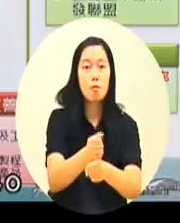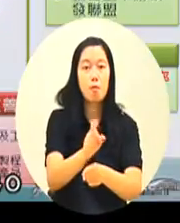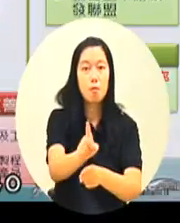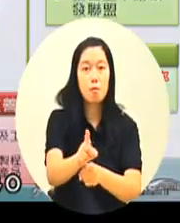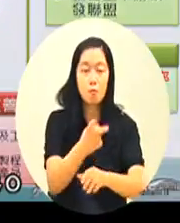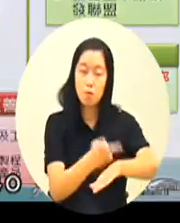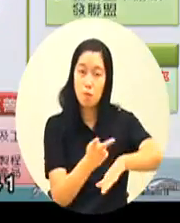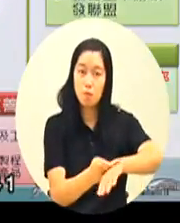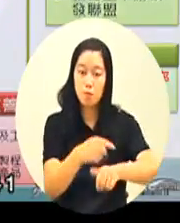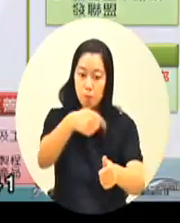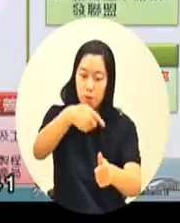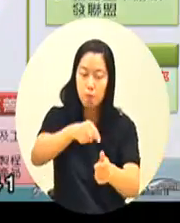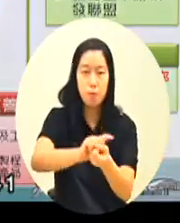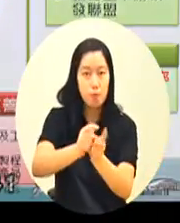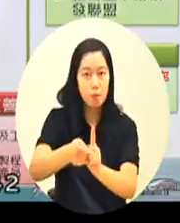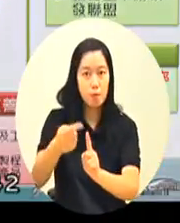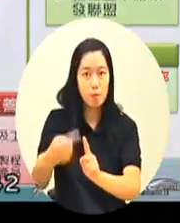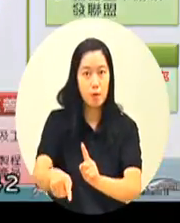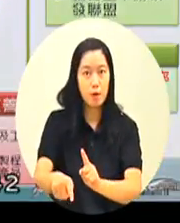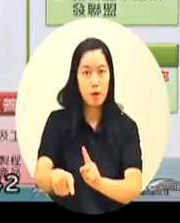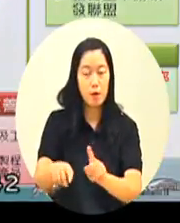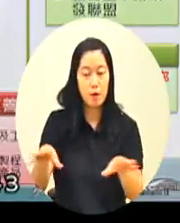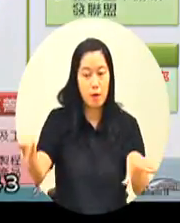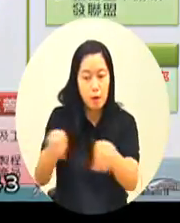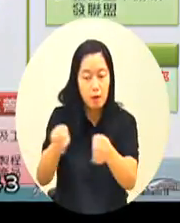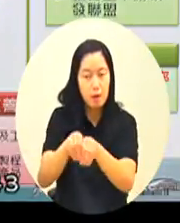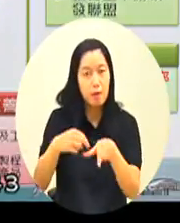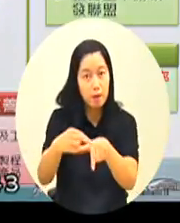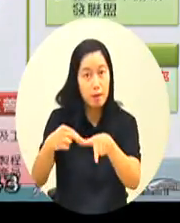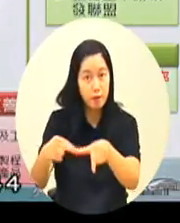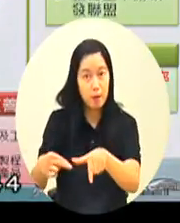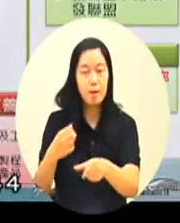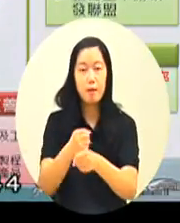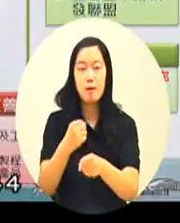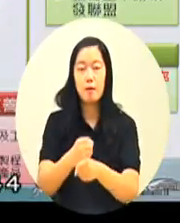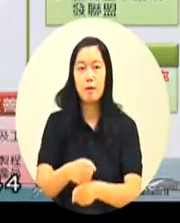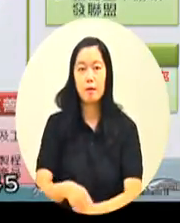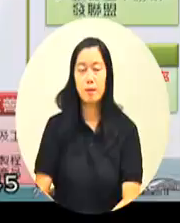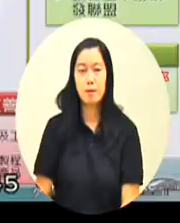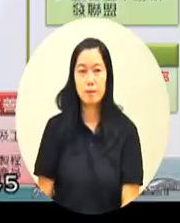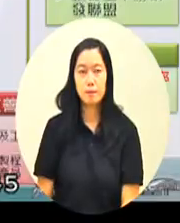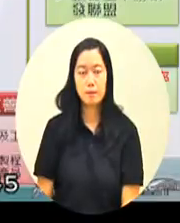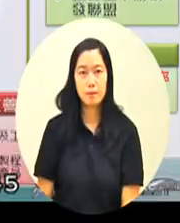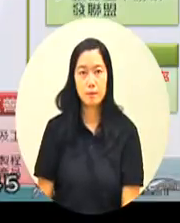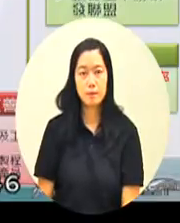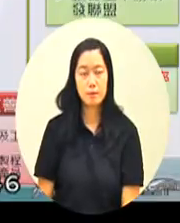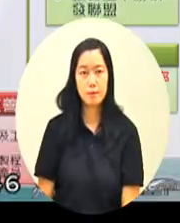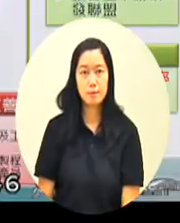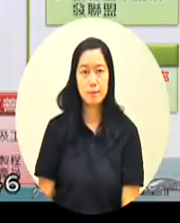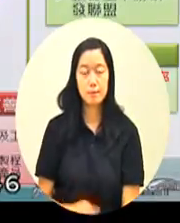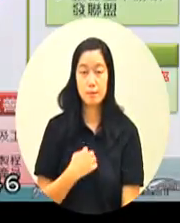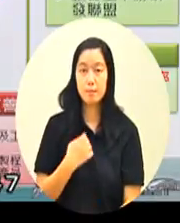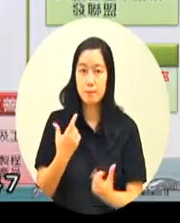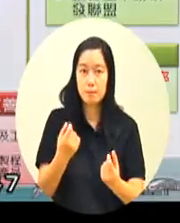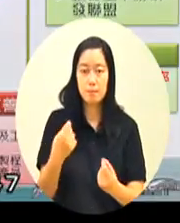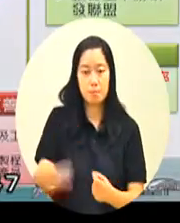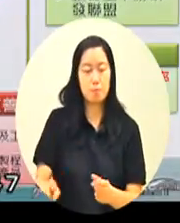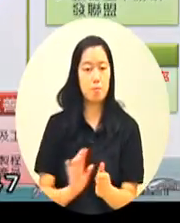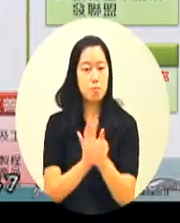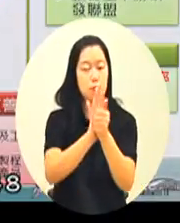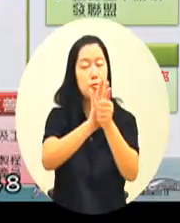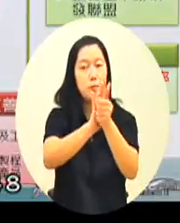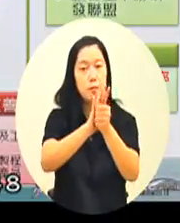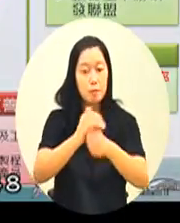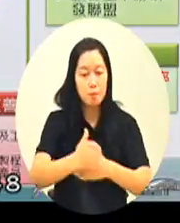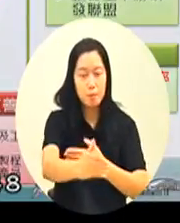及媒合，就是资源媒合的工作，这是一个重要的工作。那我们也在推动这个工作当